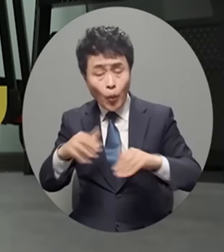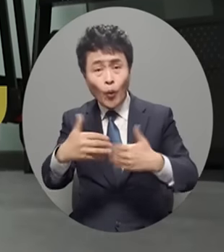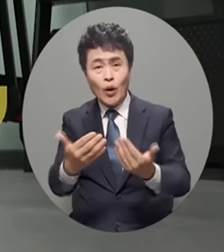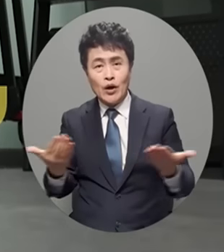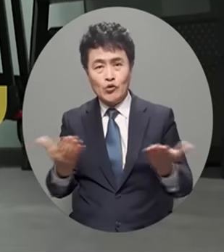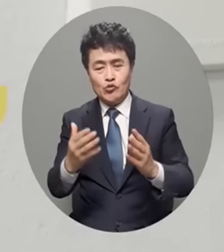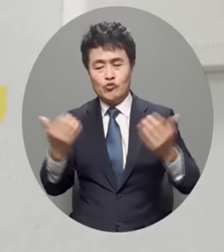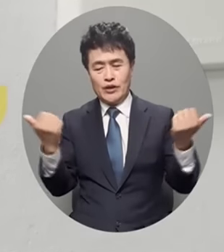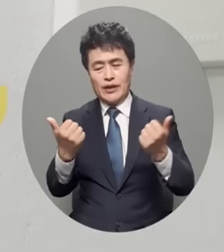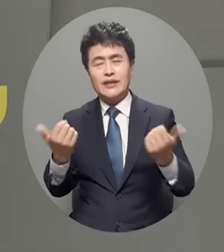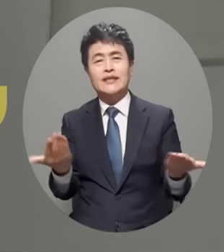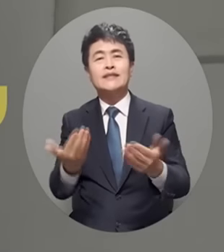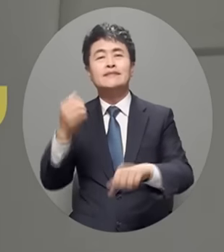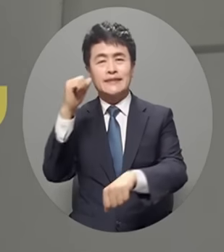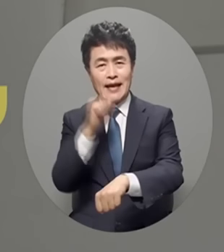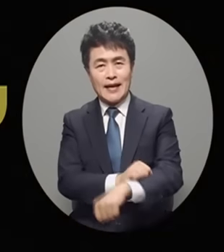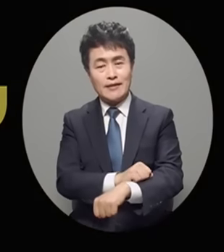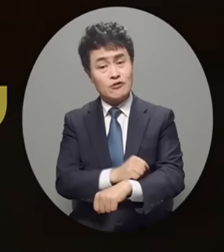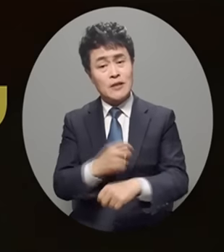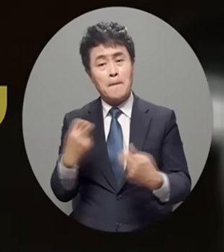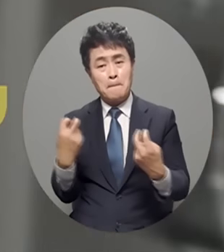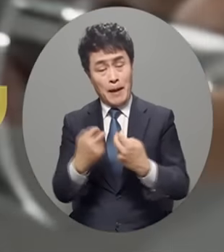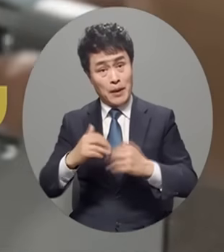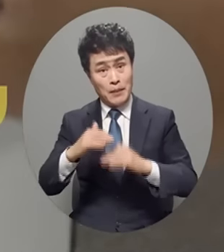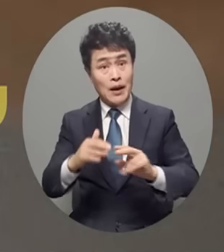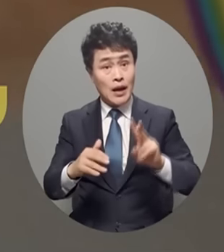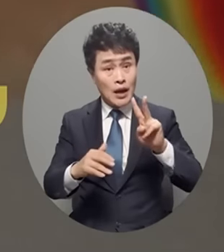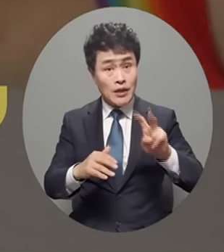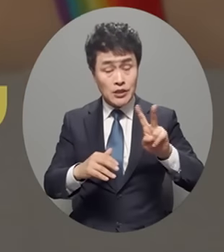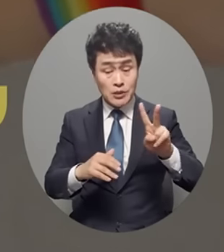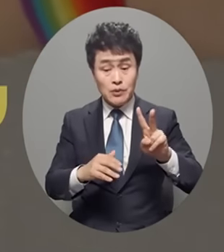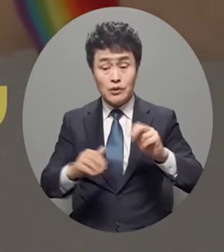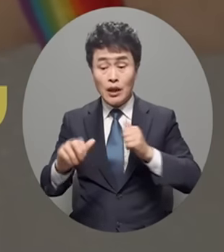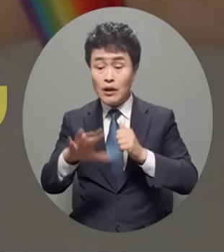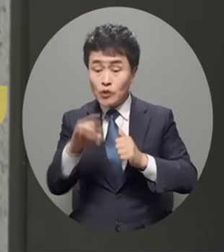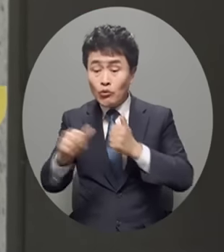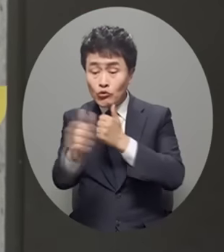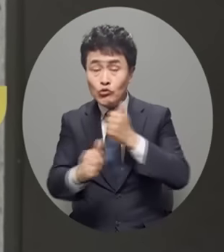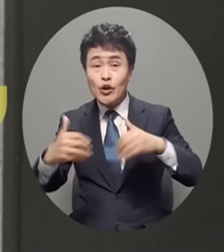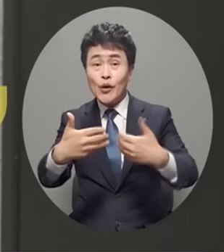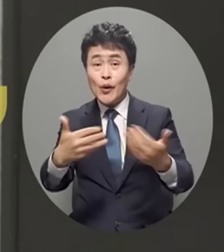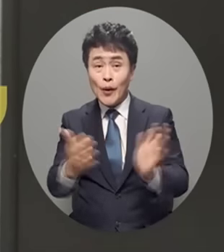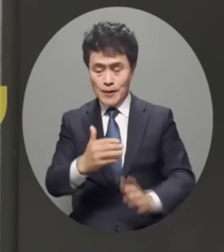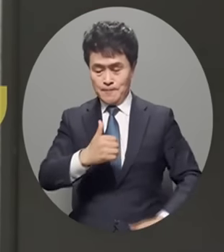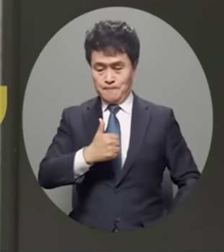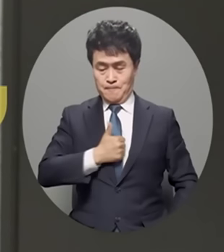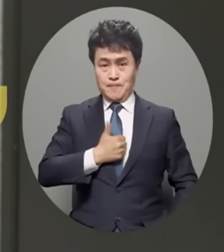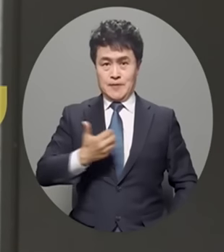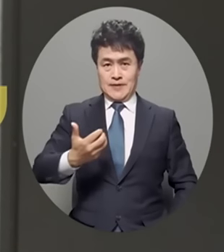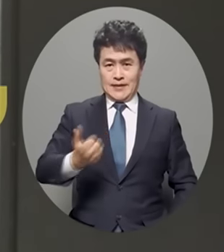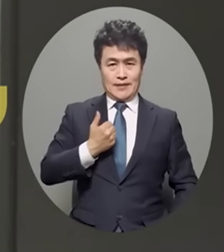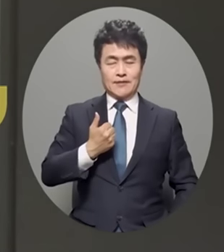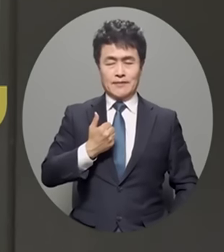있는 과정이라고 생각해요. 그래서 22대 초선 의원님들께 당부드리고 싶은 것은 소신을 갖는 걸 두려워하지